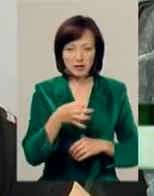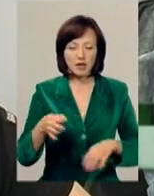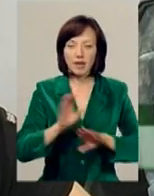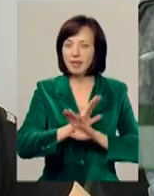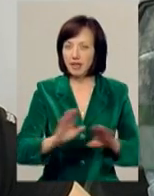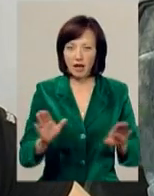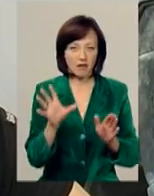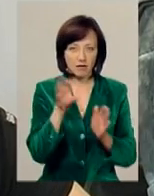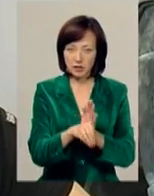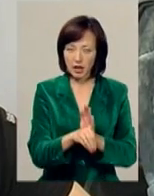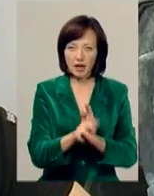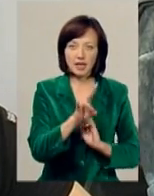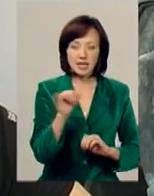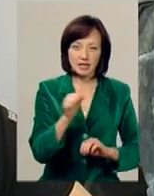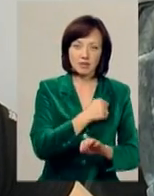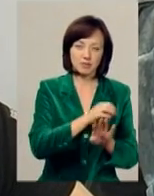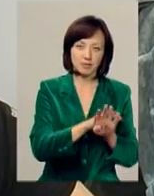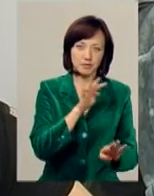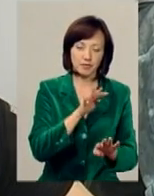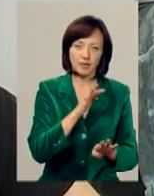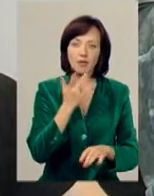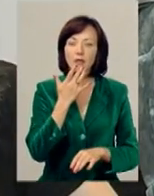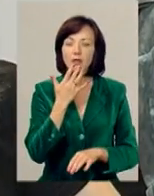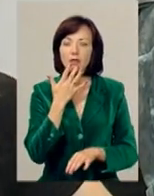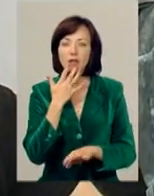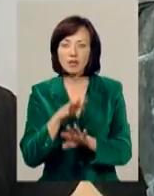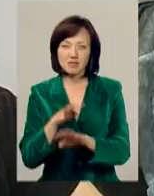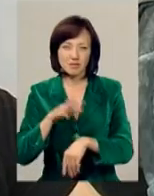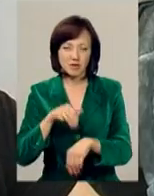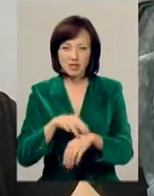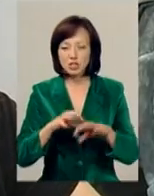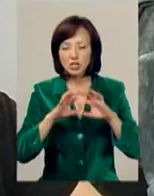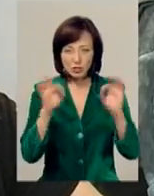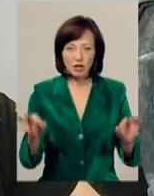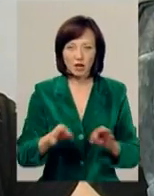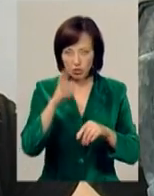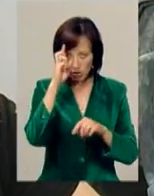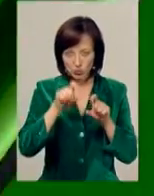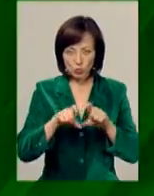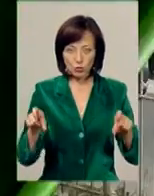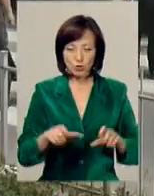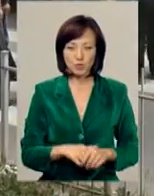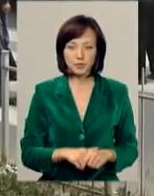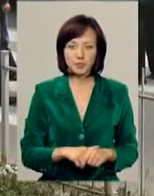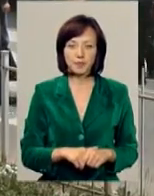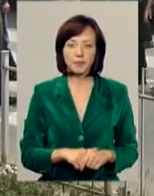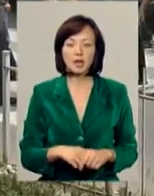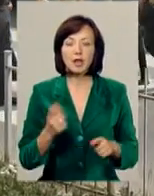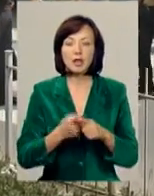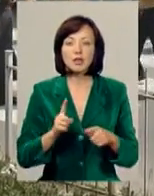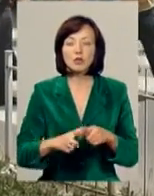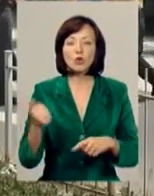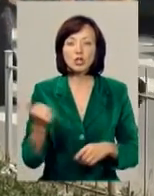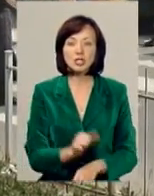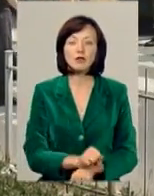не йде ні в збройні сили ні в МВС ні в яку іншу державну структуру цього тижня